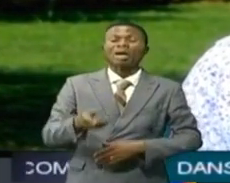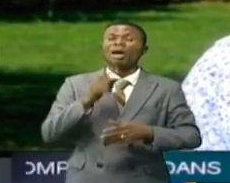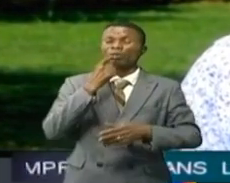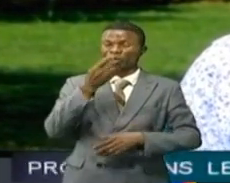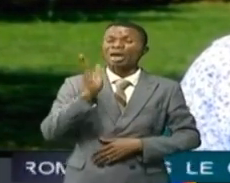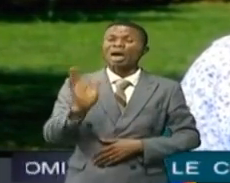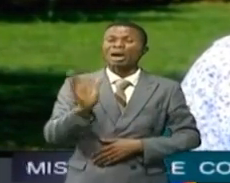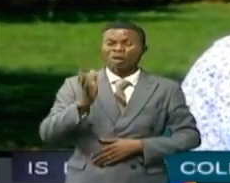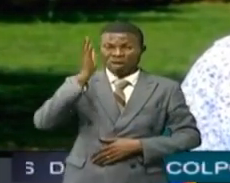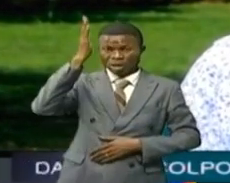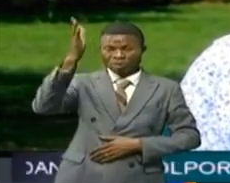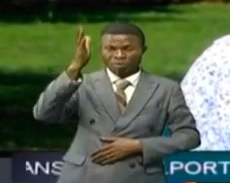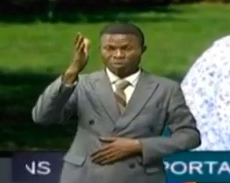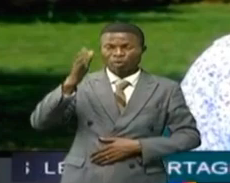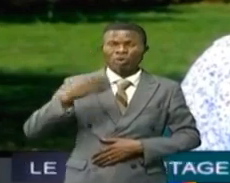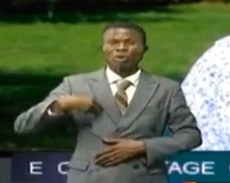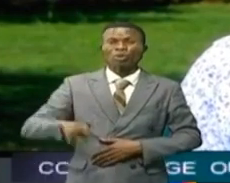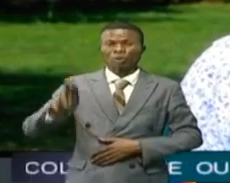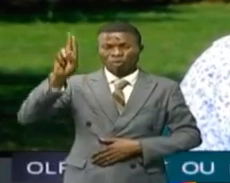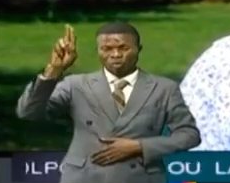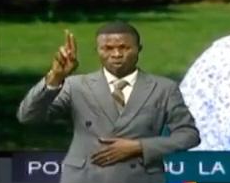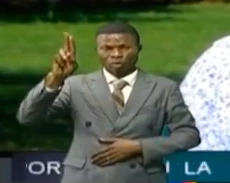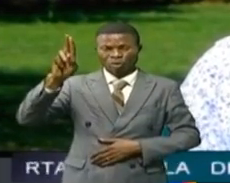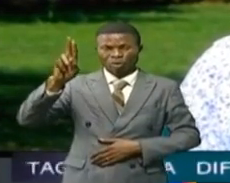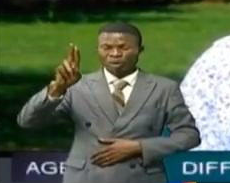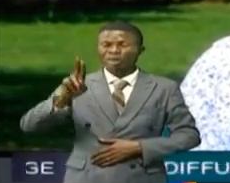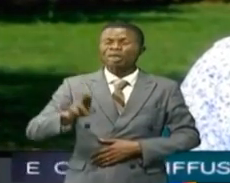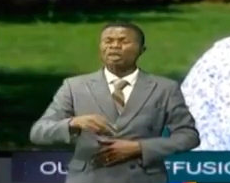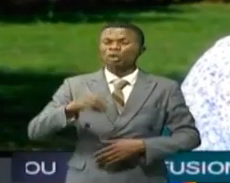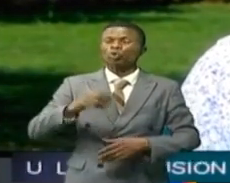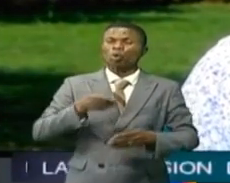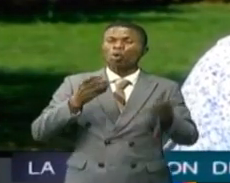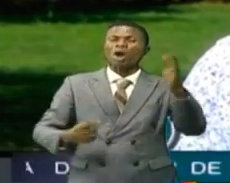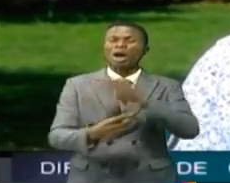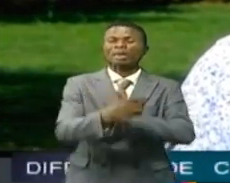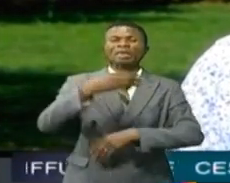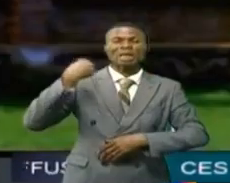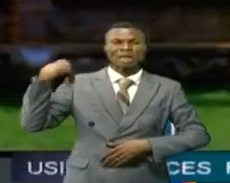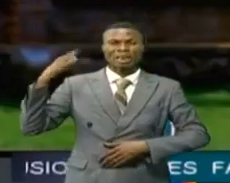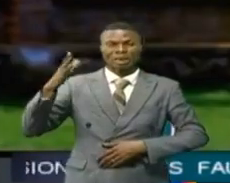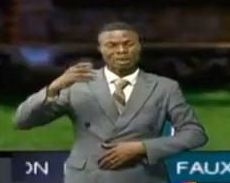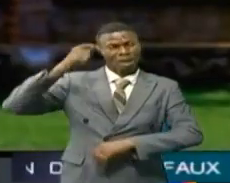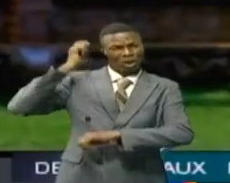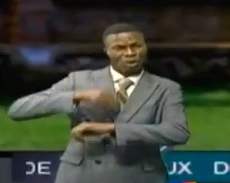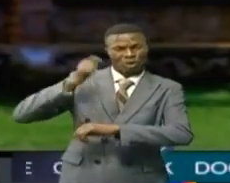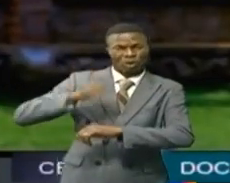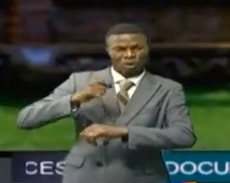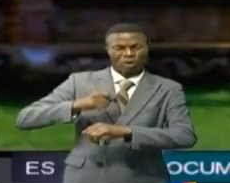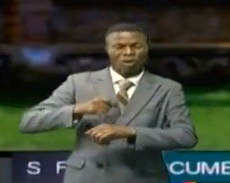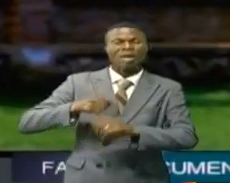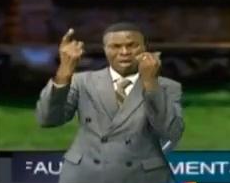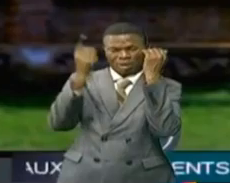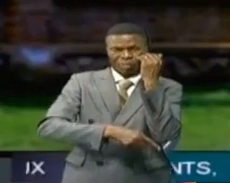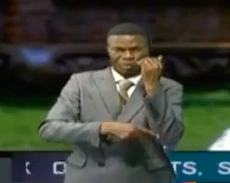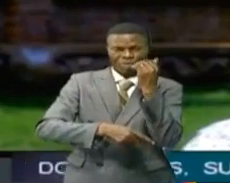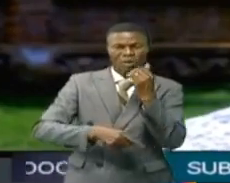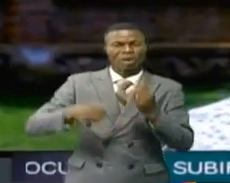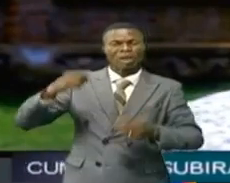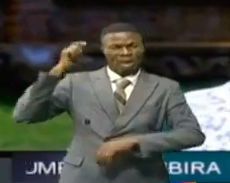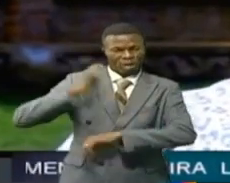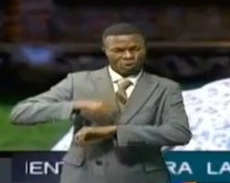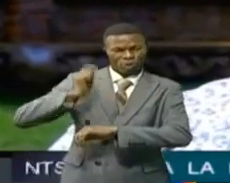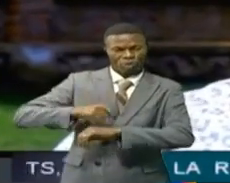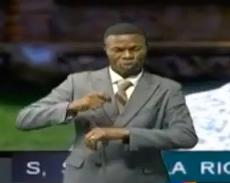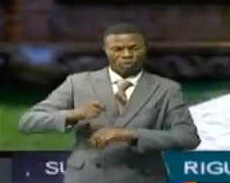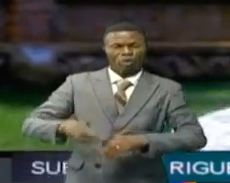À la prochaine occasion, nous, l'IDPS, nous allons nous réserver le droit de saisir la justice pour que la justice puisse apprendre à eux, afin que la justice remette